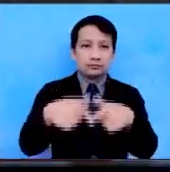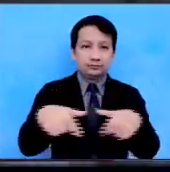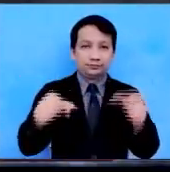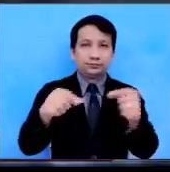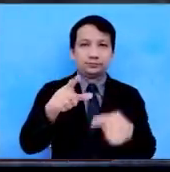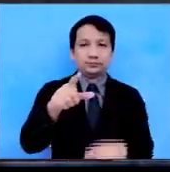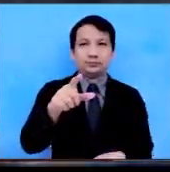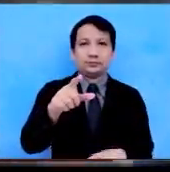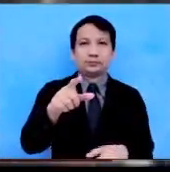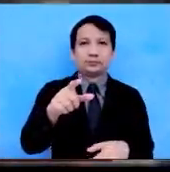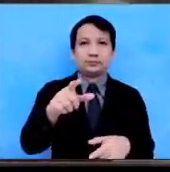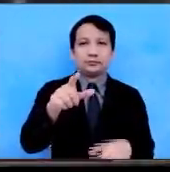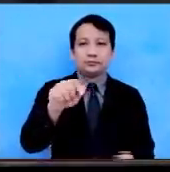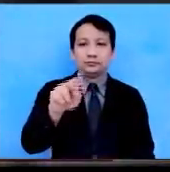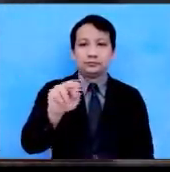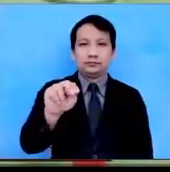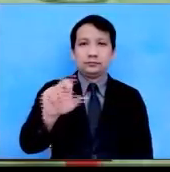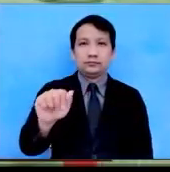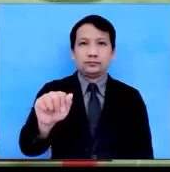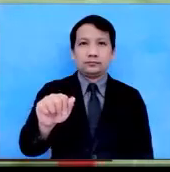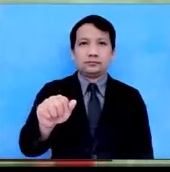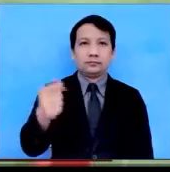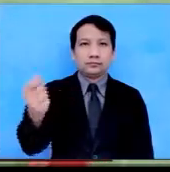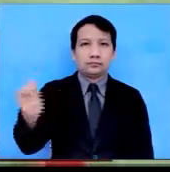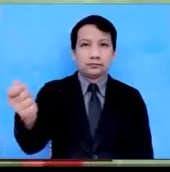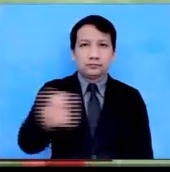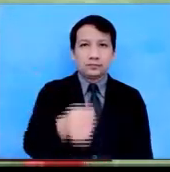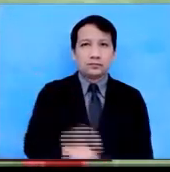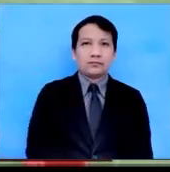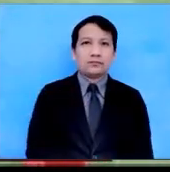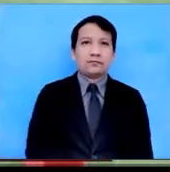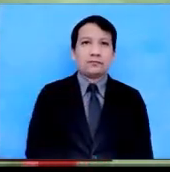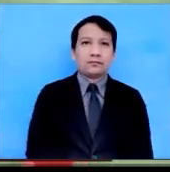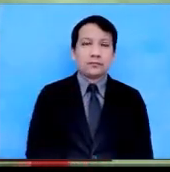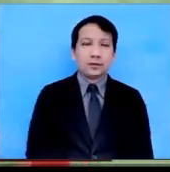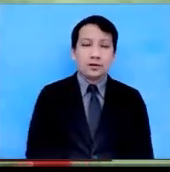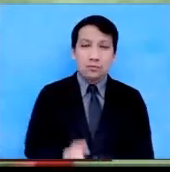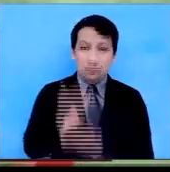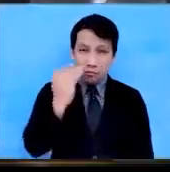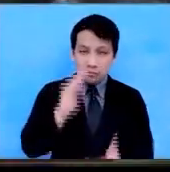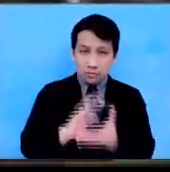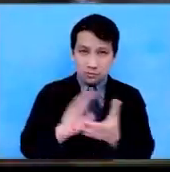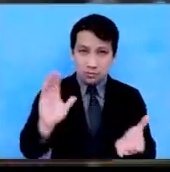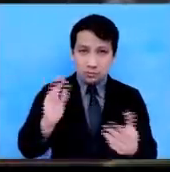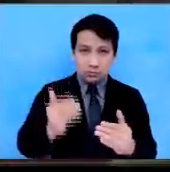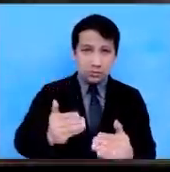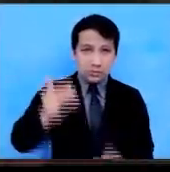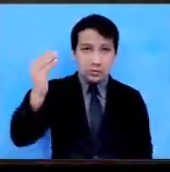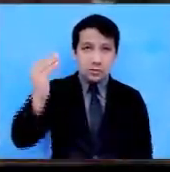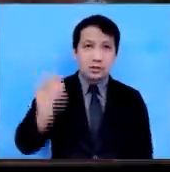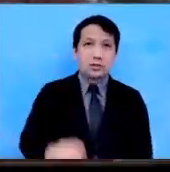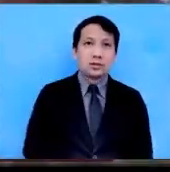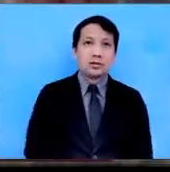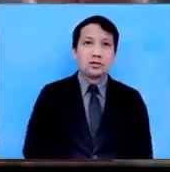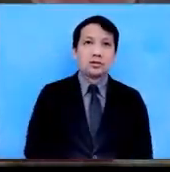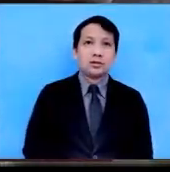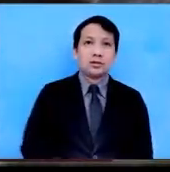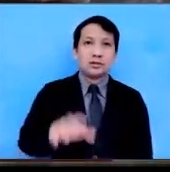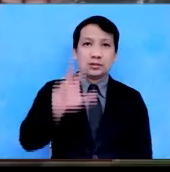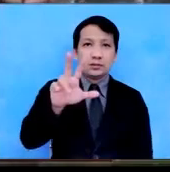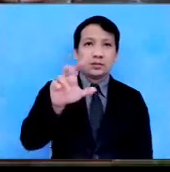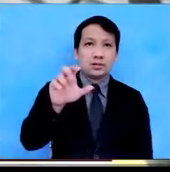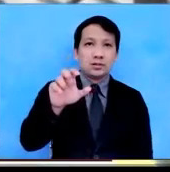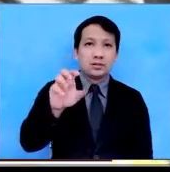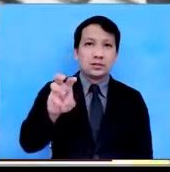Kanya-kanyang pila ng mga auctioneer at mga bidder. Nakakalula ang presyo ng pinakamataas na bid, 36.4